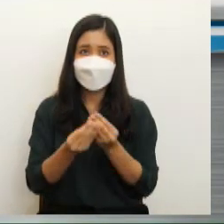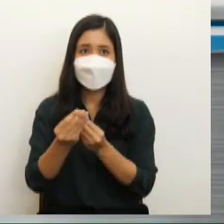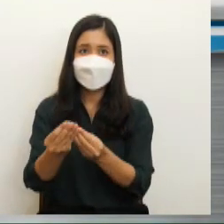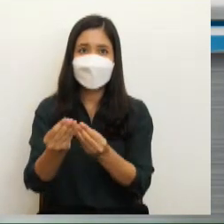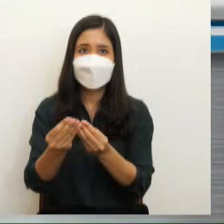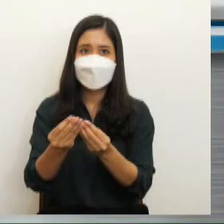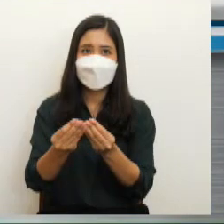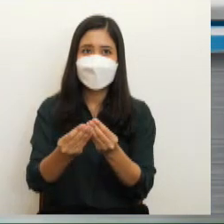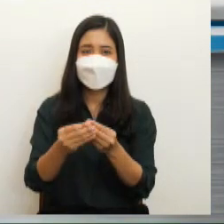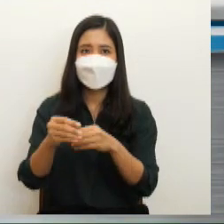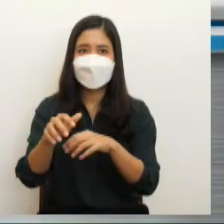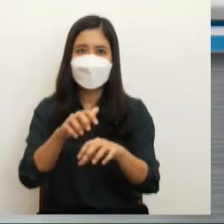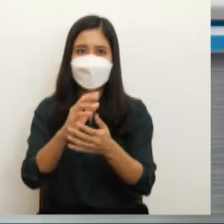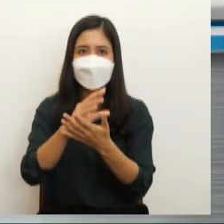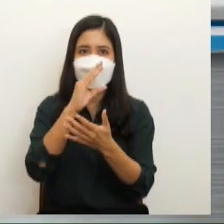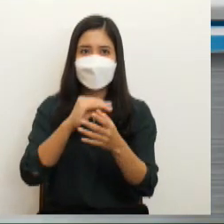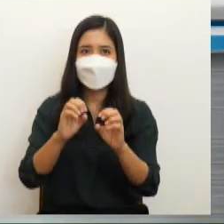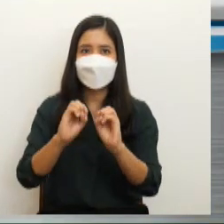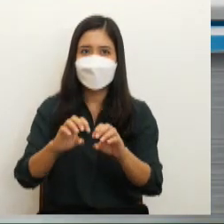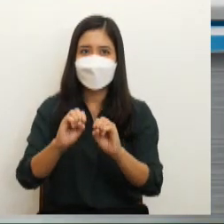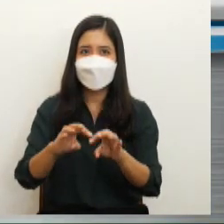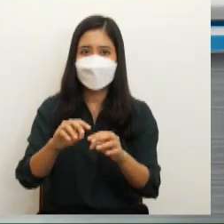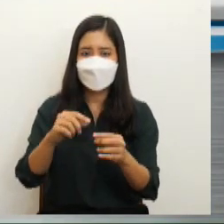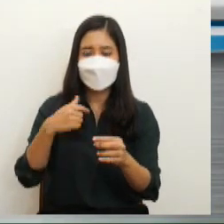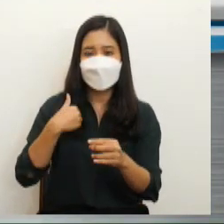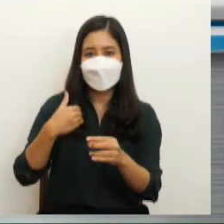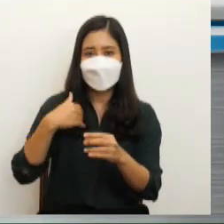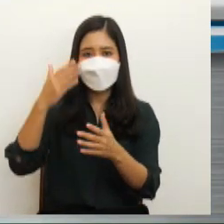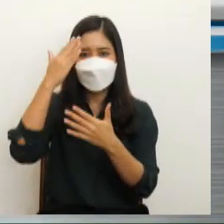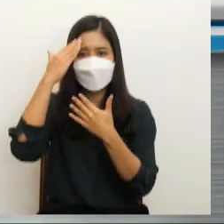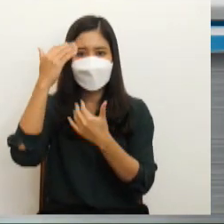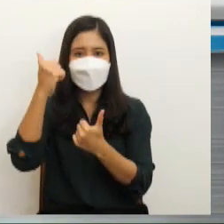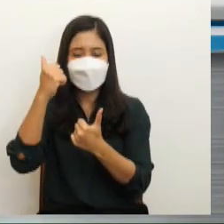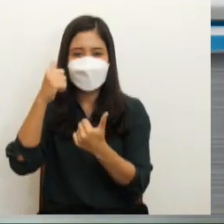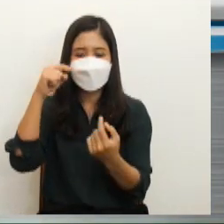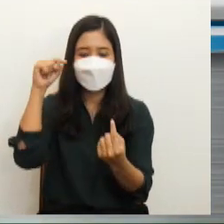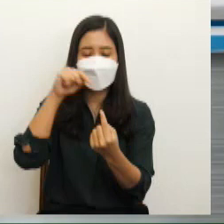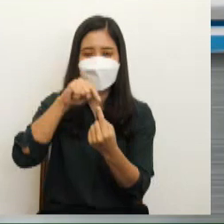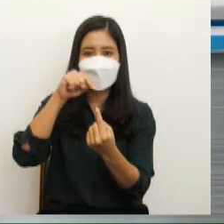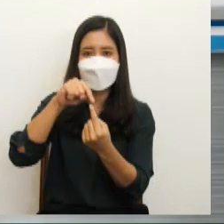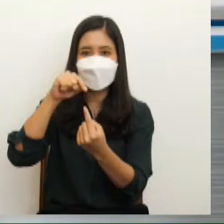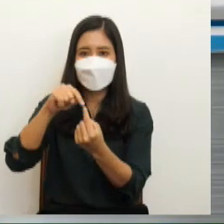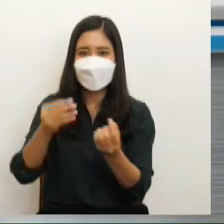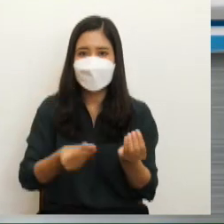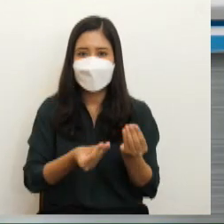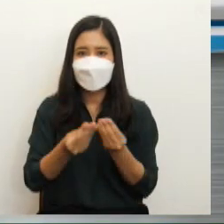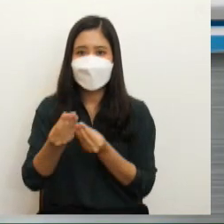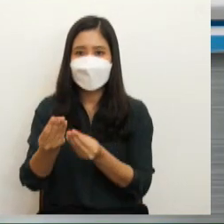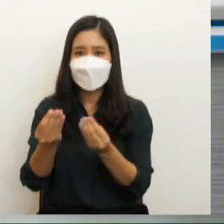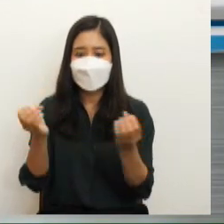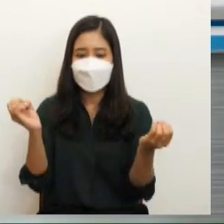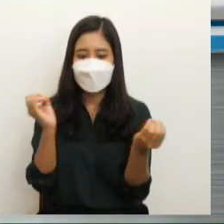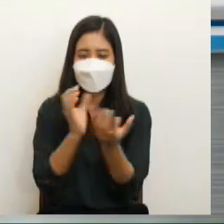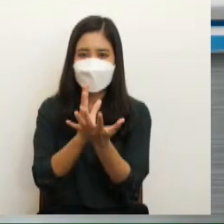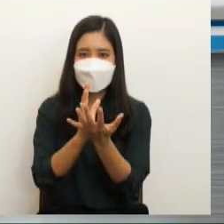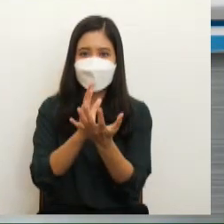ทคนิคสมุทรปราการซึ่งก็เป็นข้อมูลที่น่าสนใจแล้วก็เป็นประเด็นที่ทำให้มีผลกระทบต่อนักศึกษ